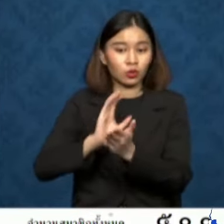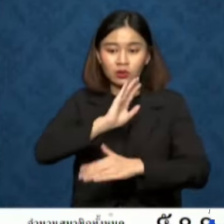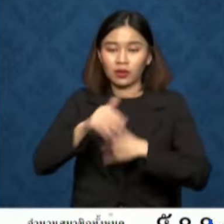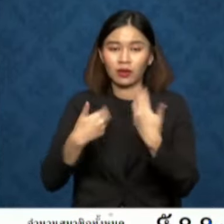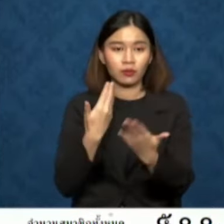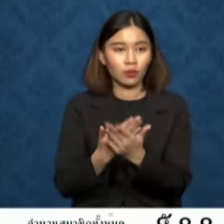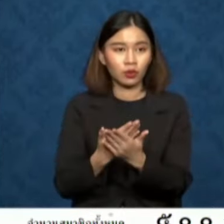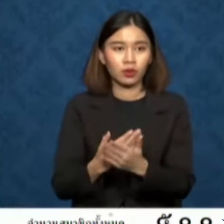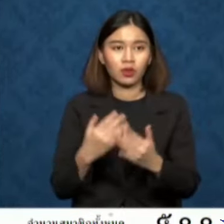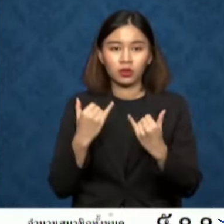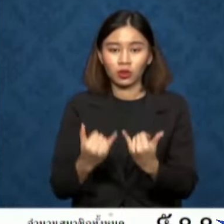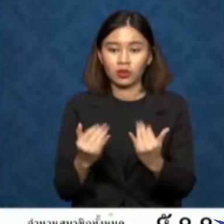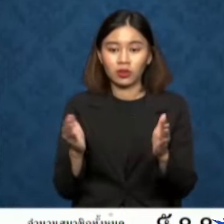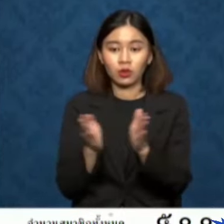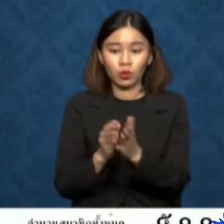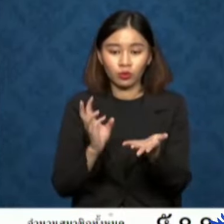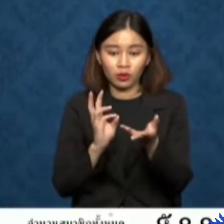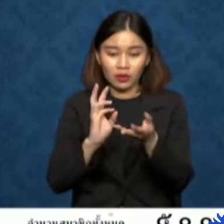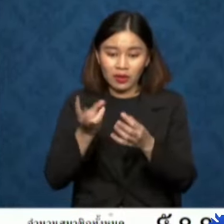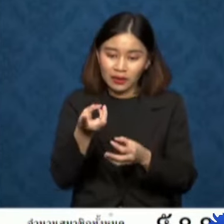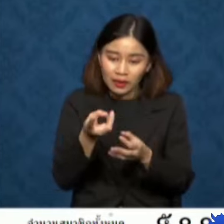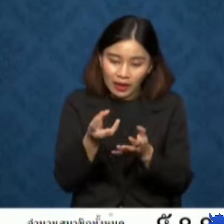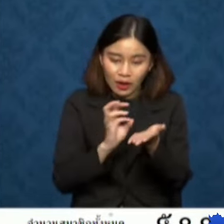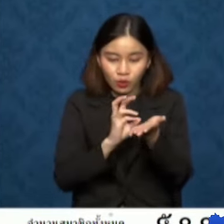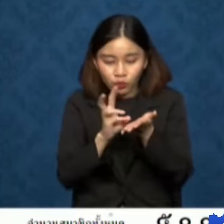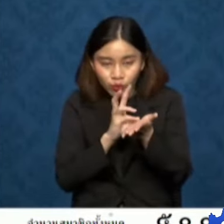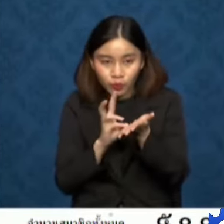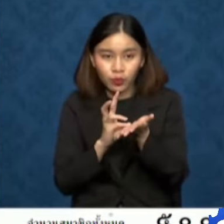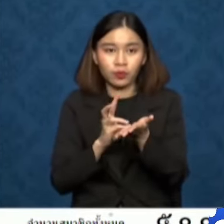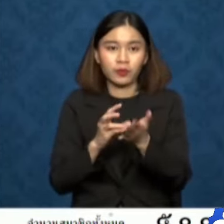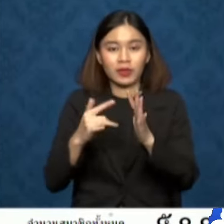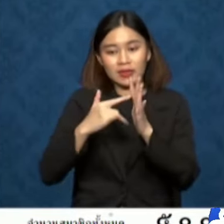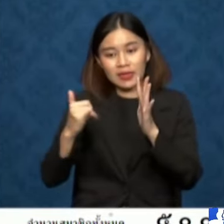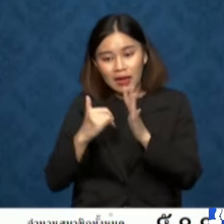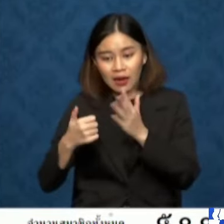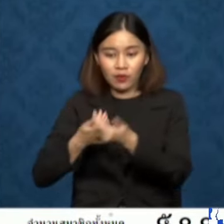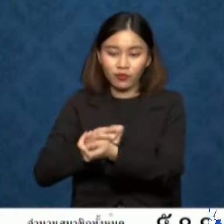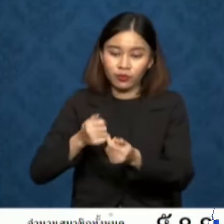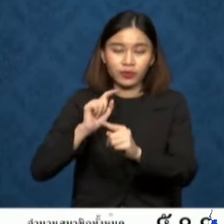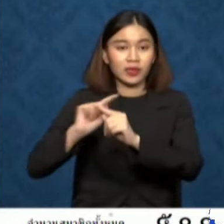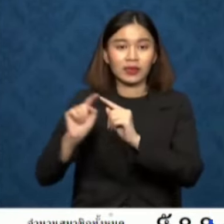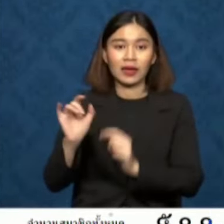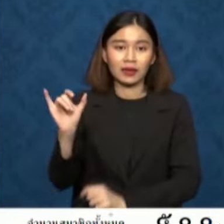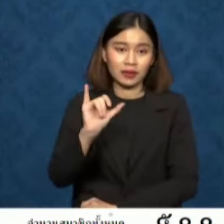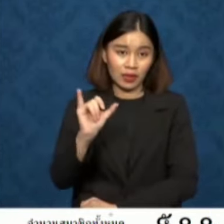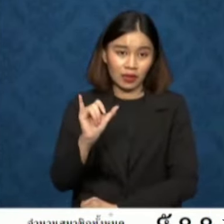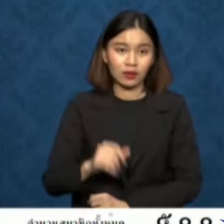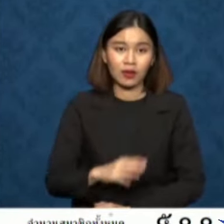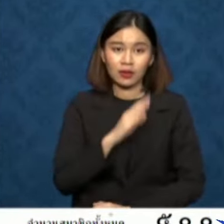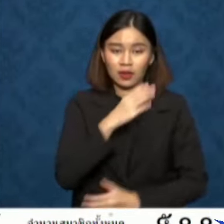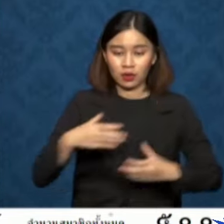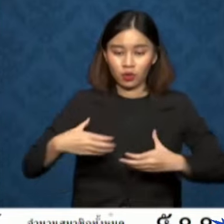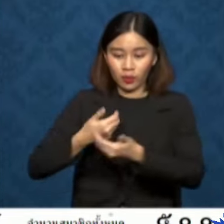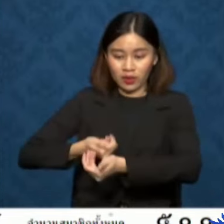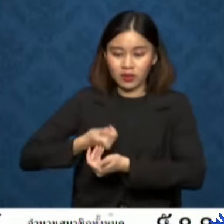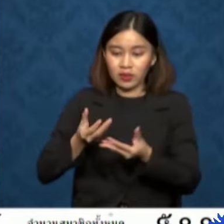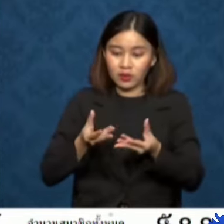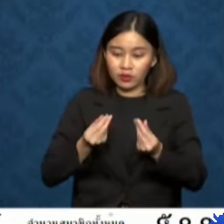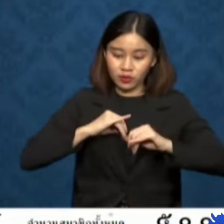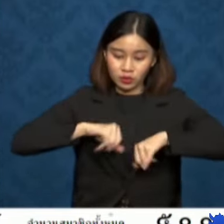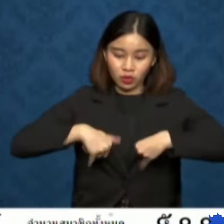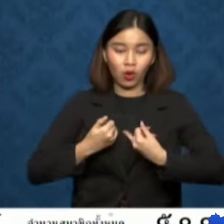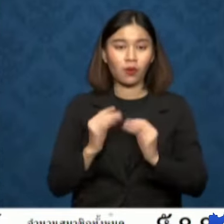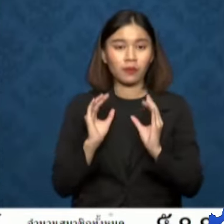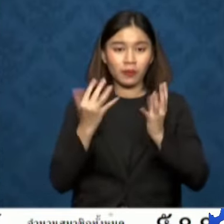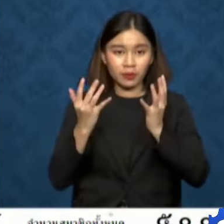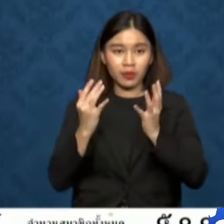เดียวนี่ยังไม่นับค่าเมล็ดพันธุ์ค่าปุ๋ยค่ายาค่าแมลงอีกนะครับตราบใดก็ตามครับที่เกษตรกรไม่มีที่ดินทำกินเป็นของตัว